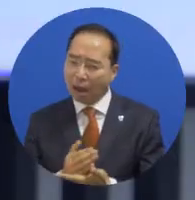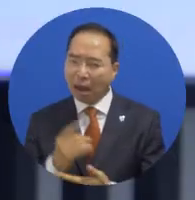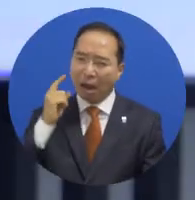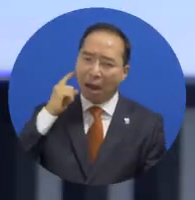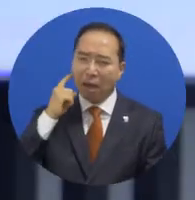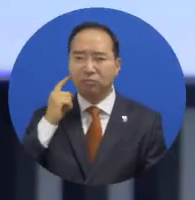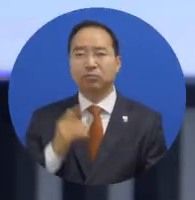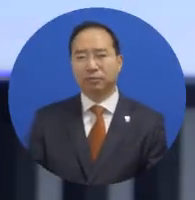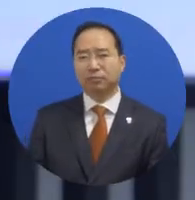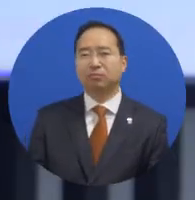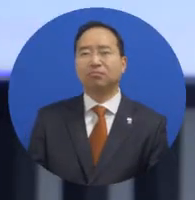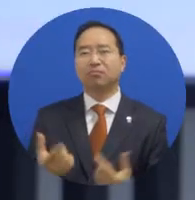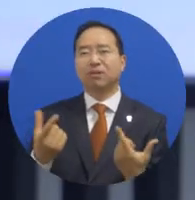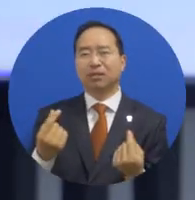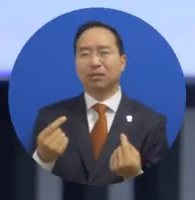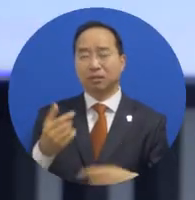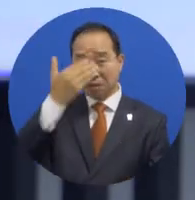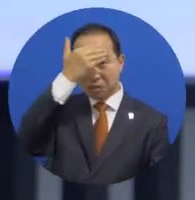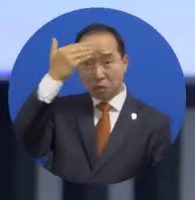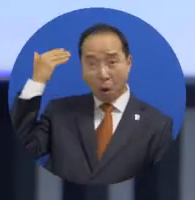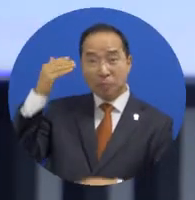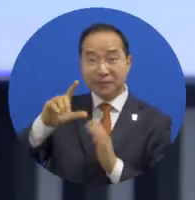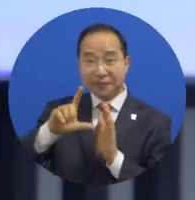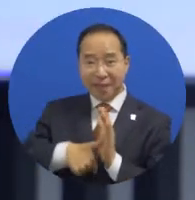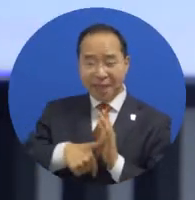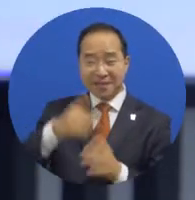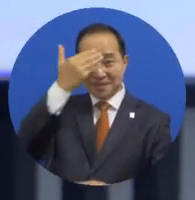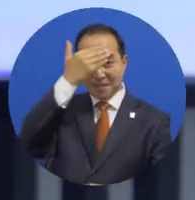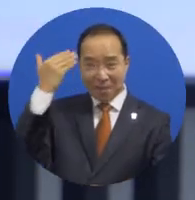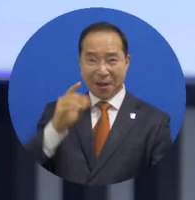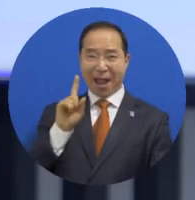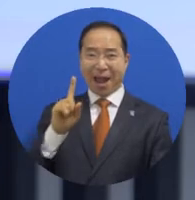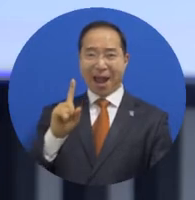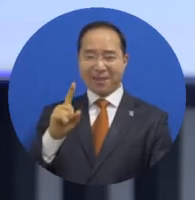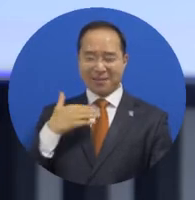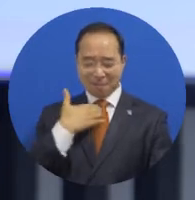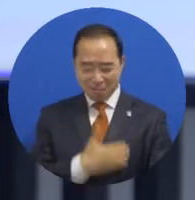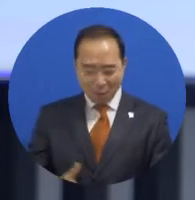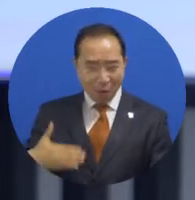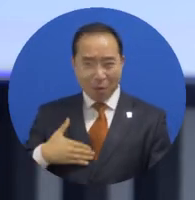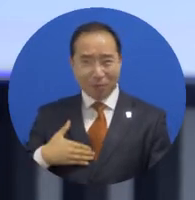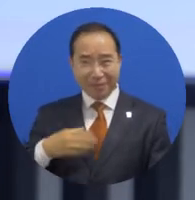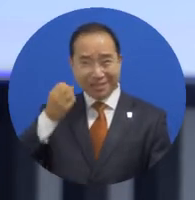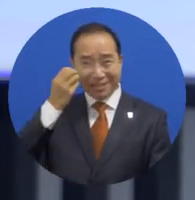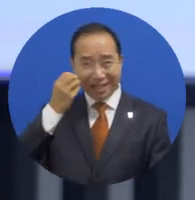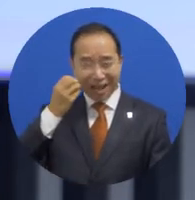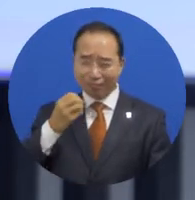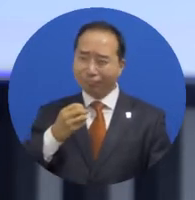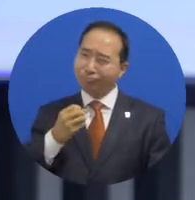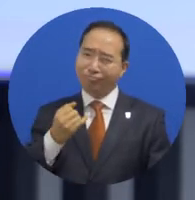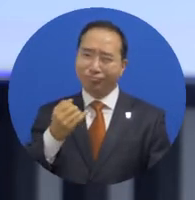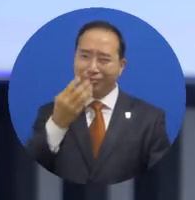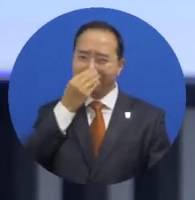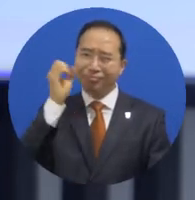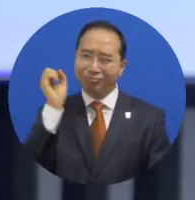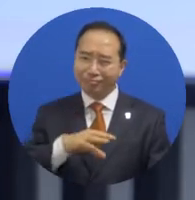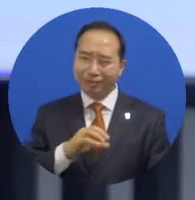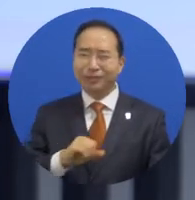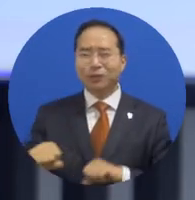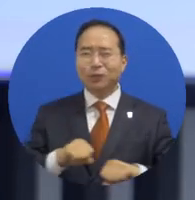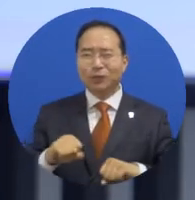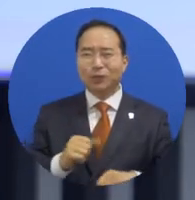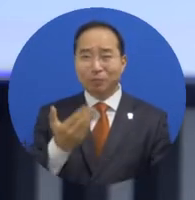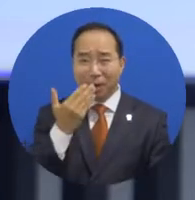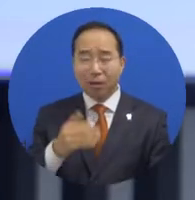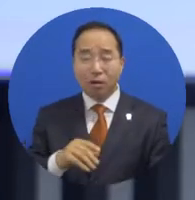요즘 들고 있었어요. 맞아요. 젊을 때는 젊음 하나로 아, 이 내 몸이 보내는 신호를 잘 포착하기가 어려운데 어느